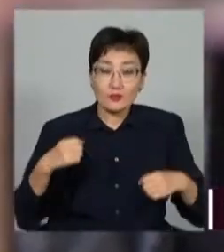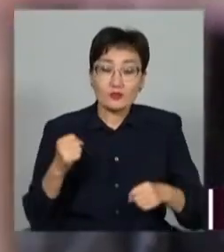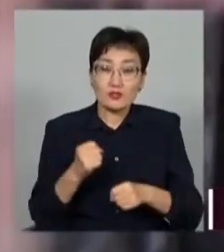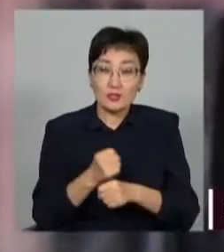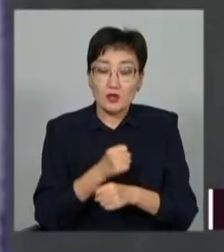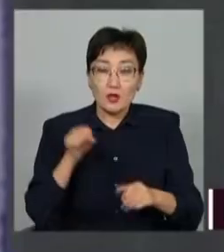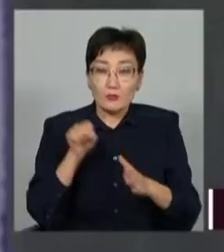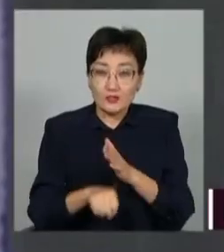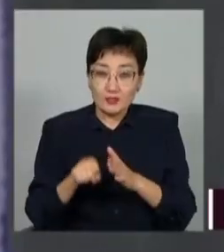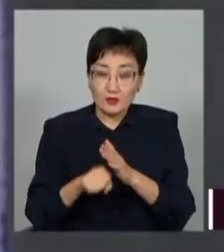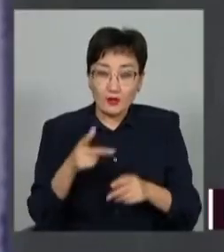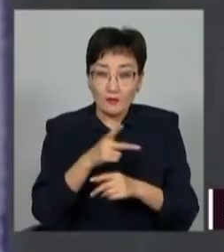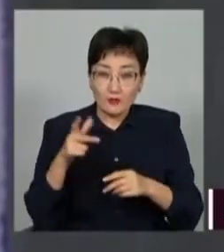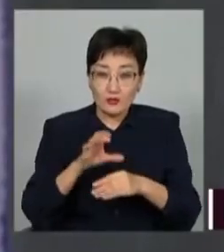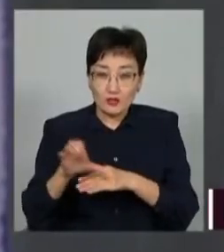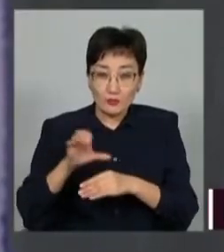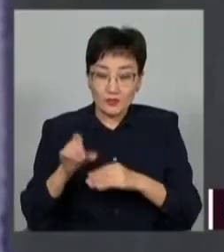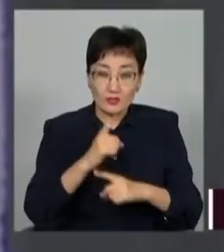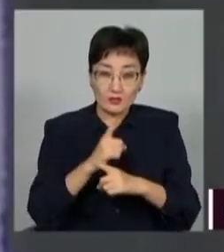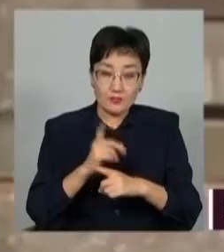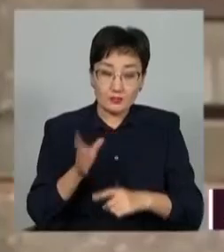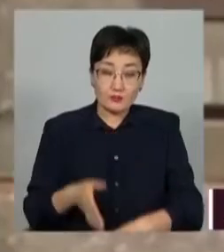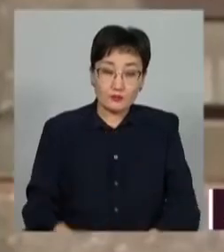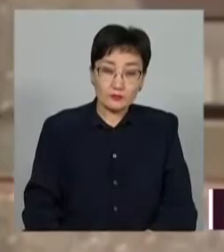зорлық-зомбылық көрсеткен видеоларды жариялауға тыйым